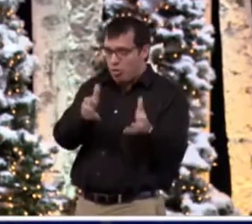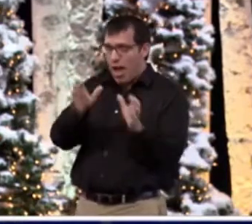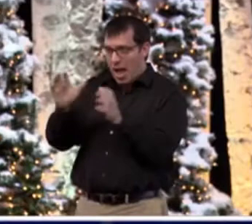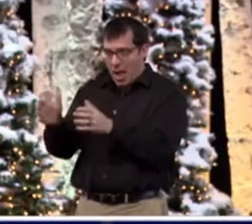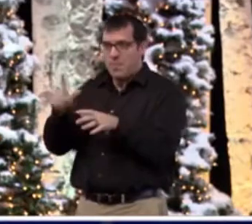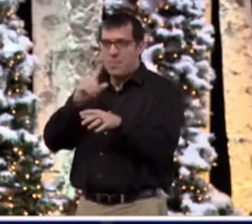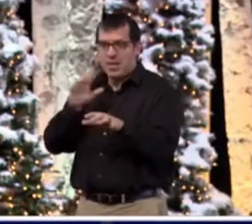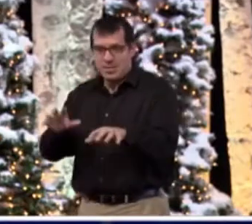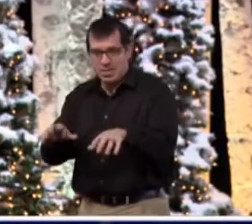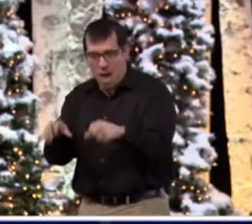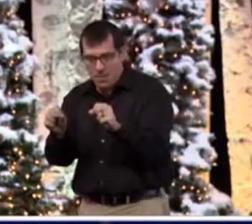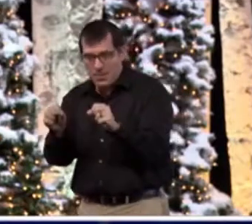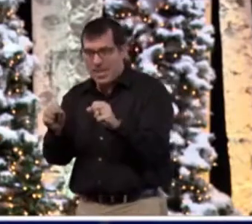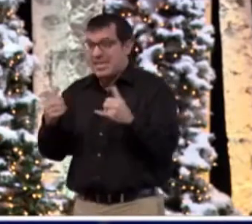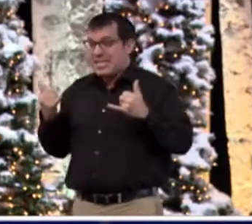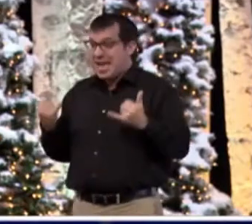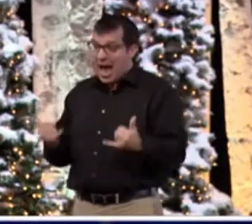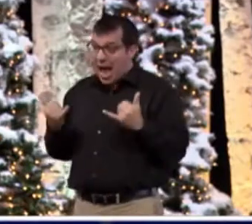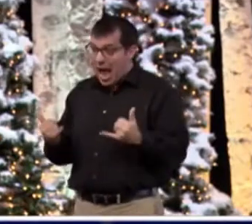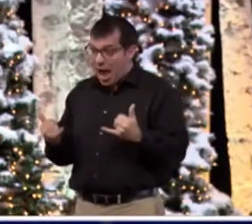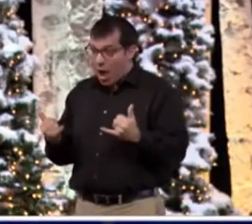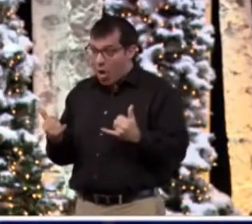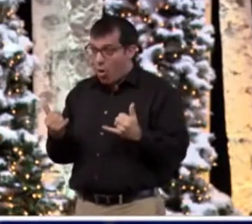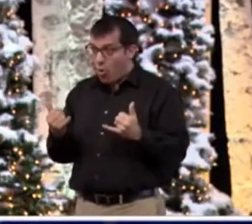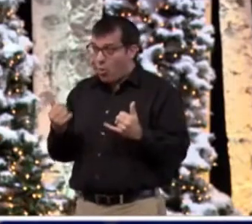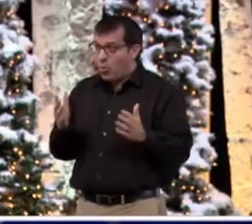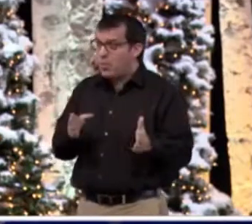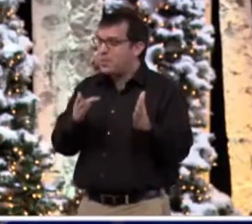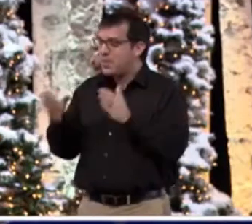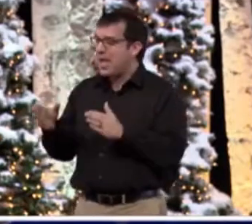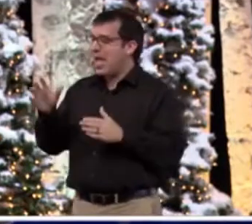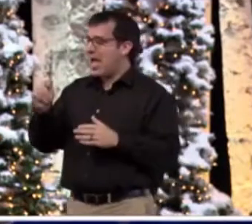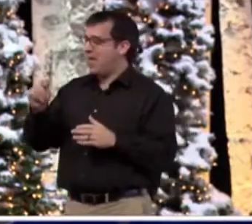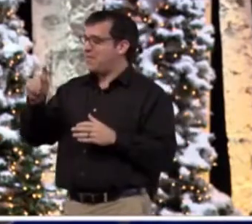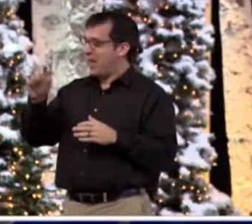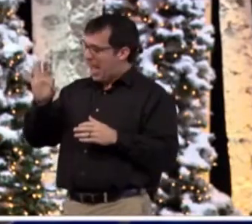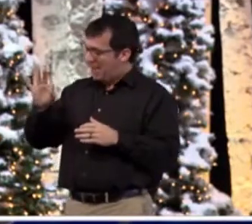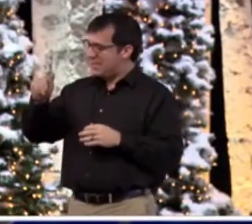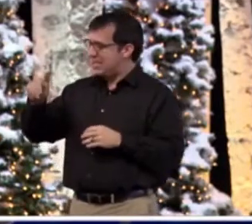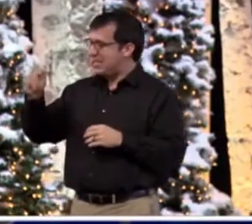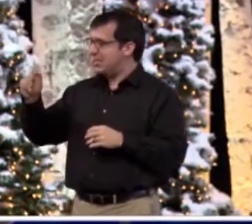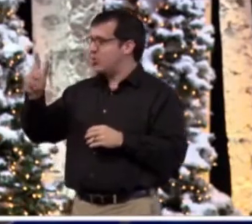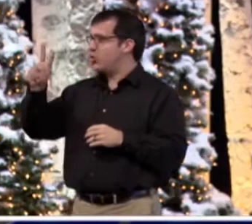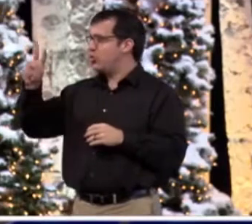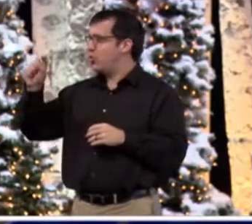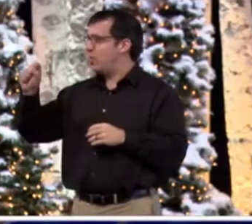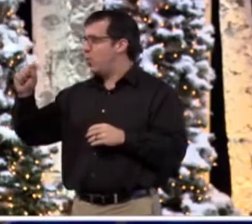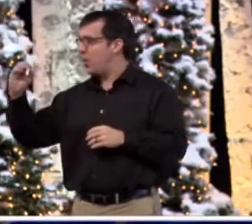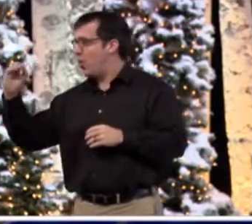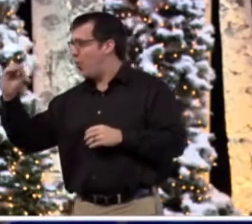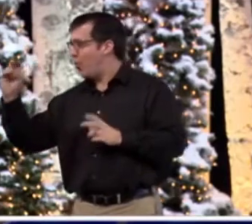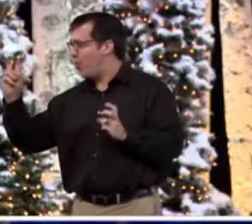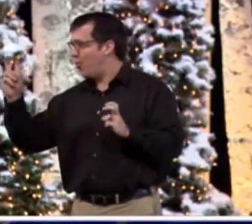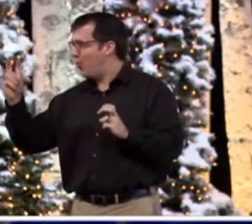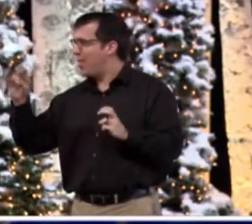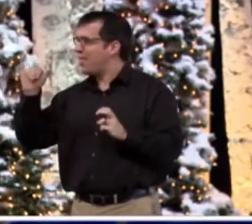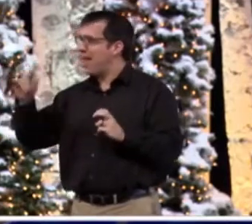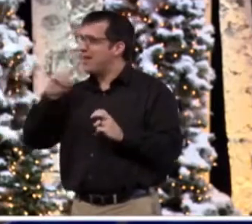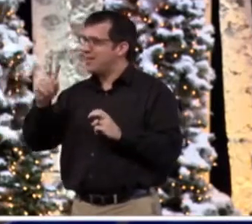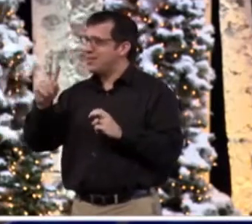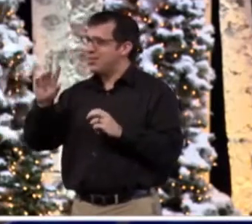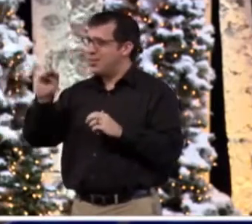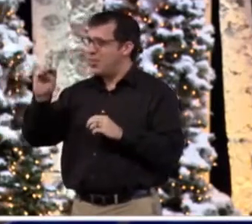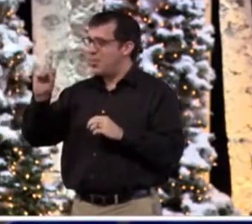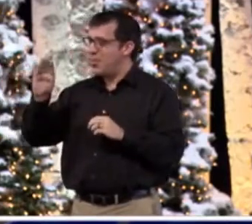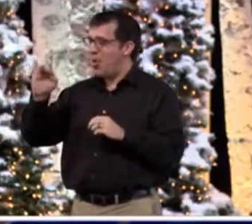छौं। अब भने हामी एप्टिटी फिनिशिङ द टास्कको 2.0 मा प्रवेश गरेका छौं, जो भनेको